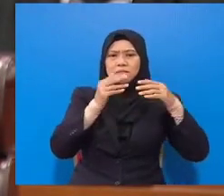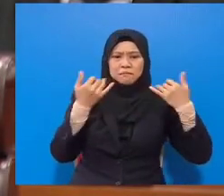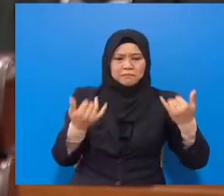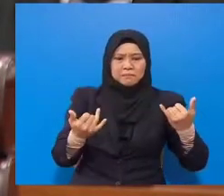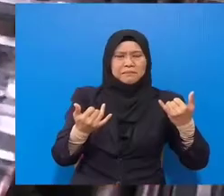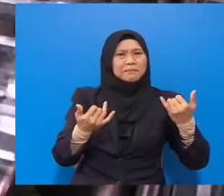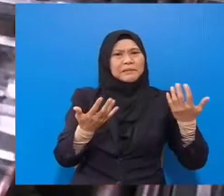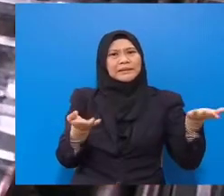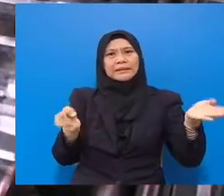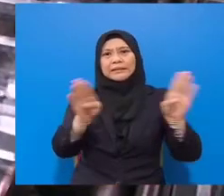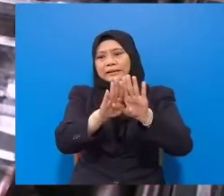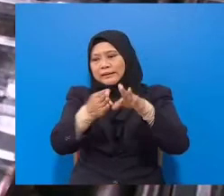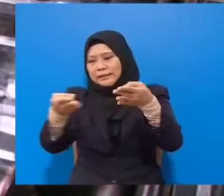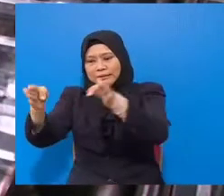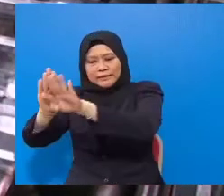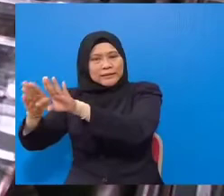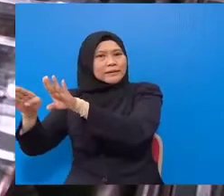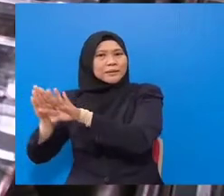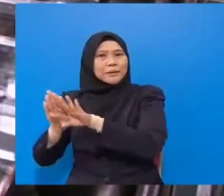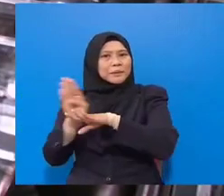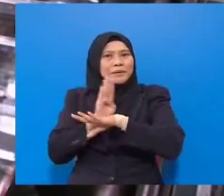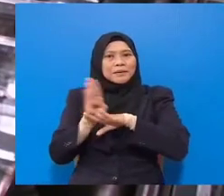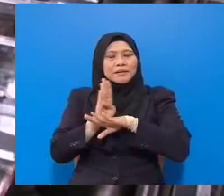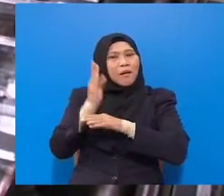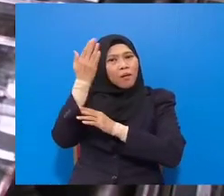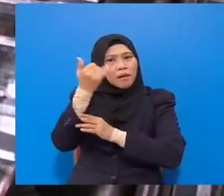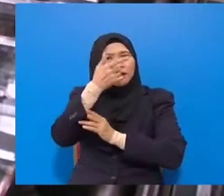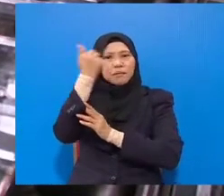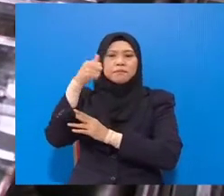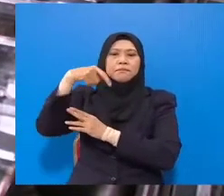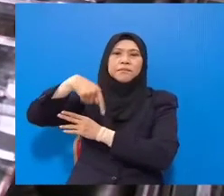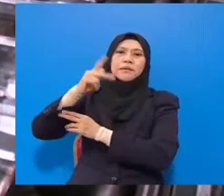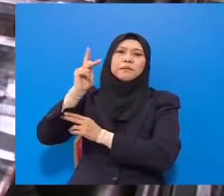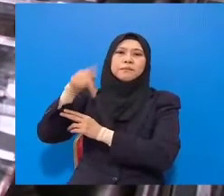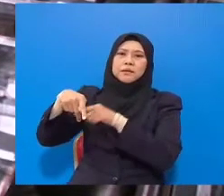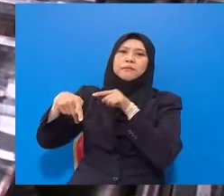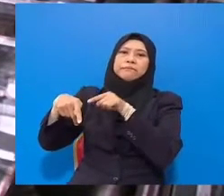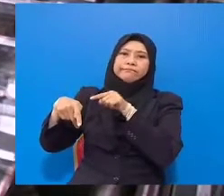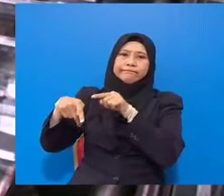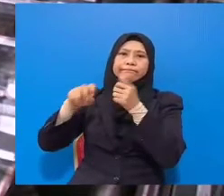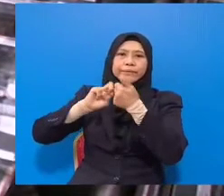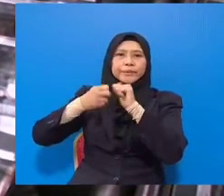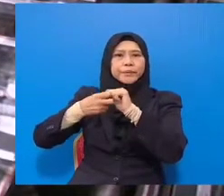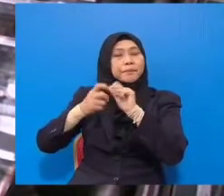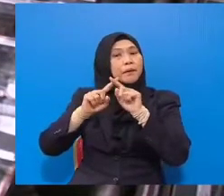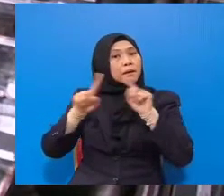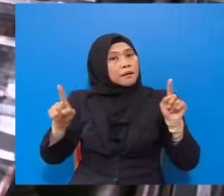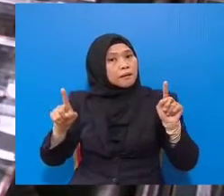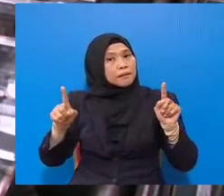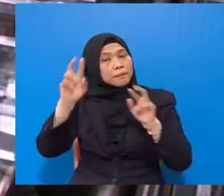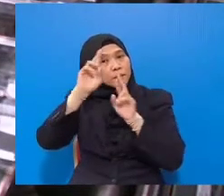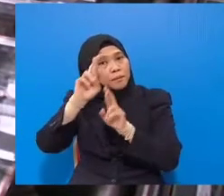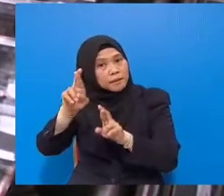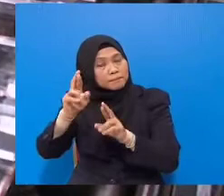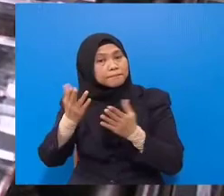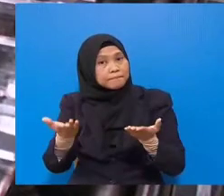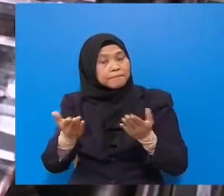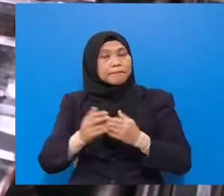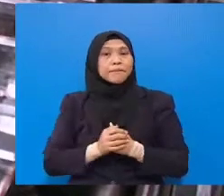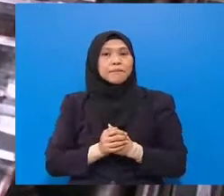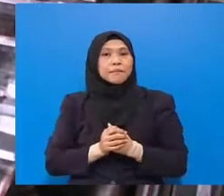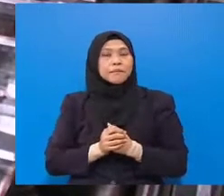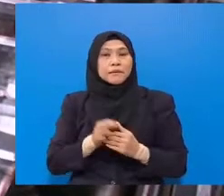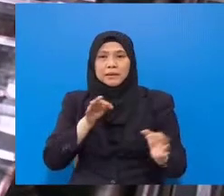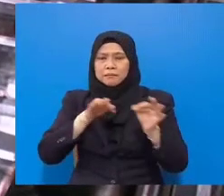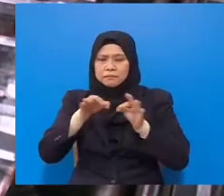dia dapat beroperasi susulan perintah kawalan pergerakkan walaupun yang Mohammad Jika